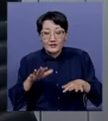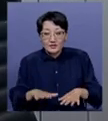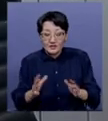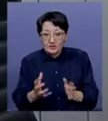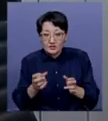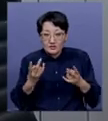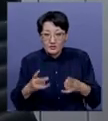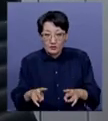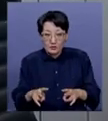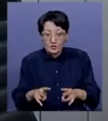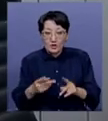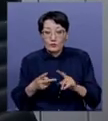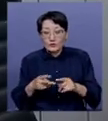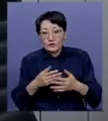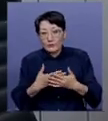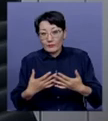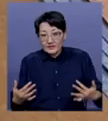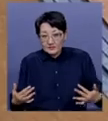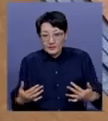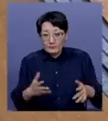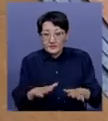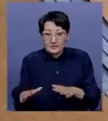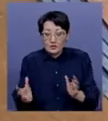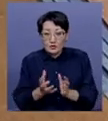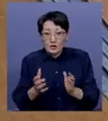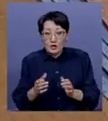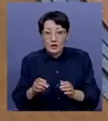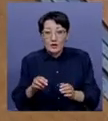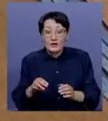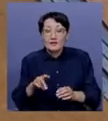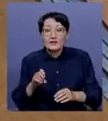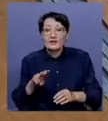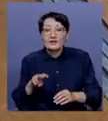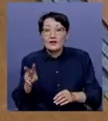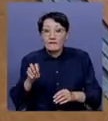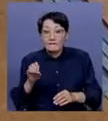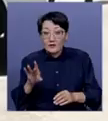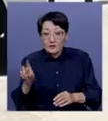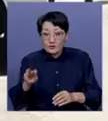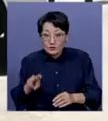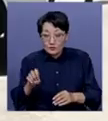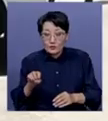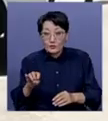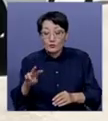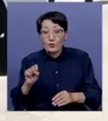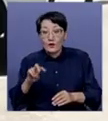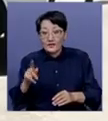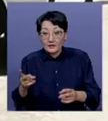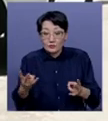болмайды қаражатты. Оны және түрлендіріп ұстау керек. Шетелдік валютада, еврода, тіпті юаньда. Және